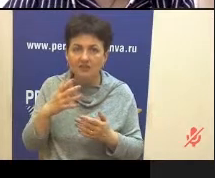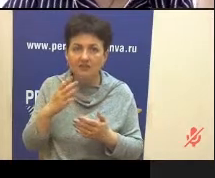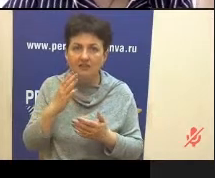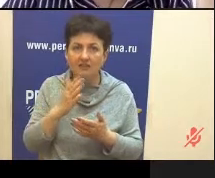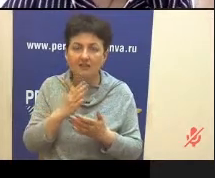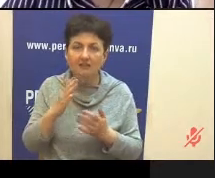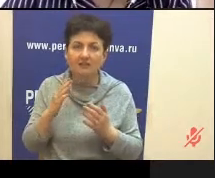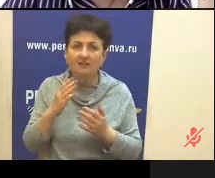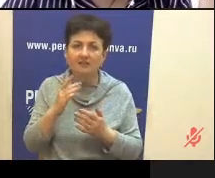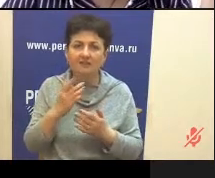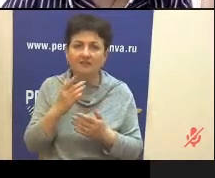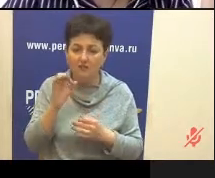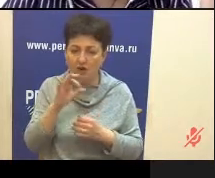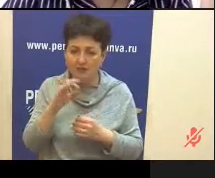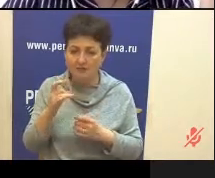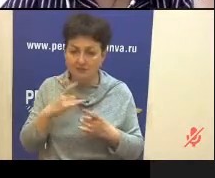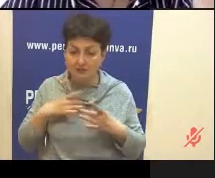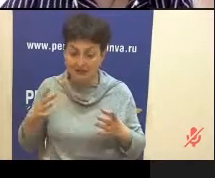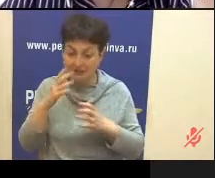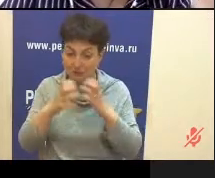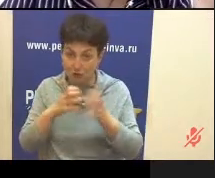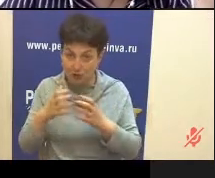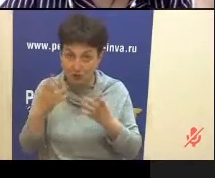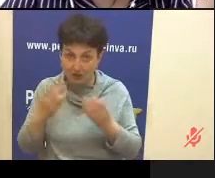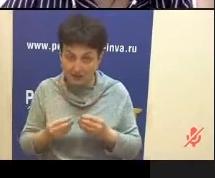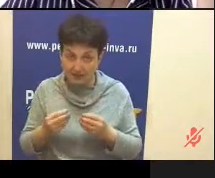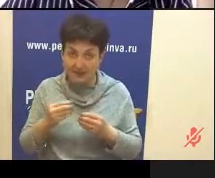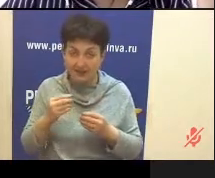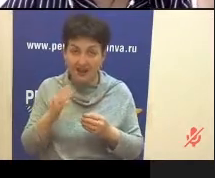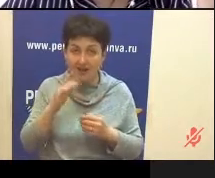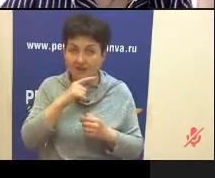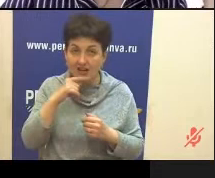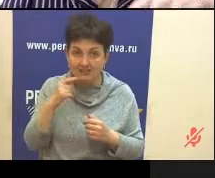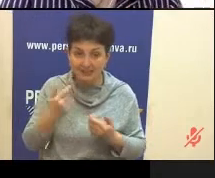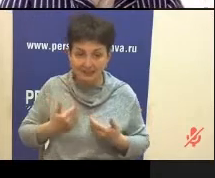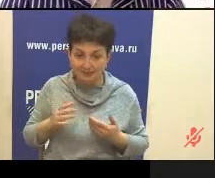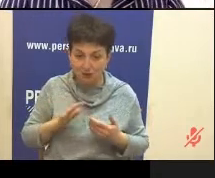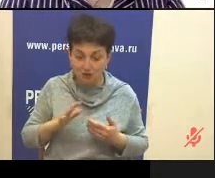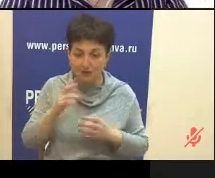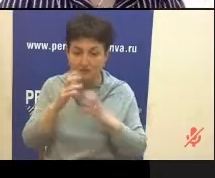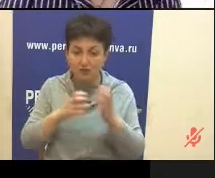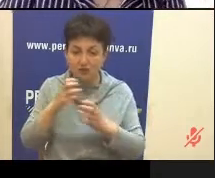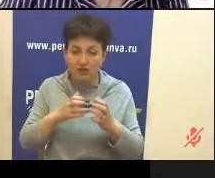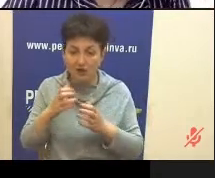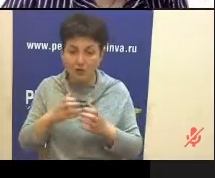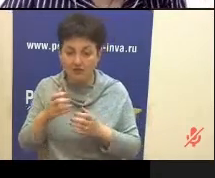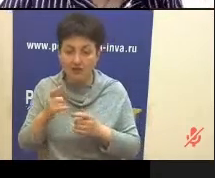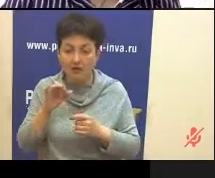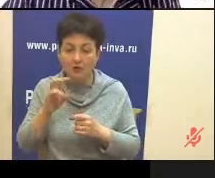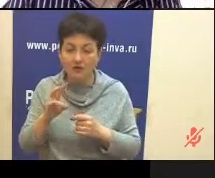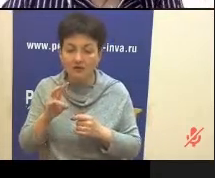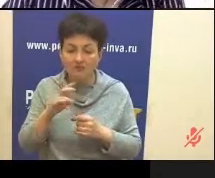теперь в России есть собственный День бездомного человека. Потому что в октябре празднуется международный, но как-то в России он не приживается,